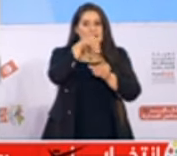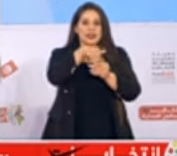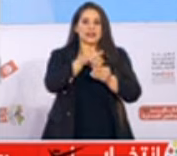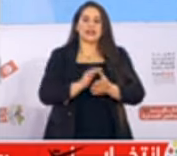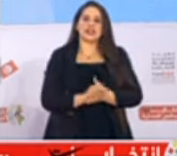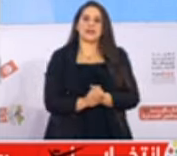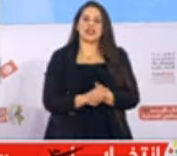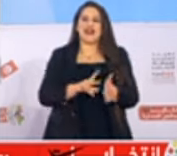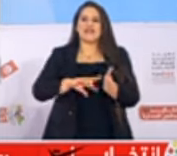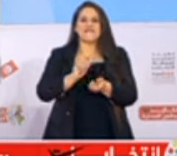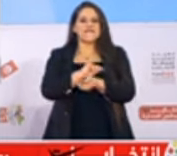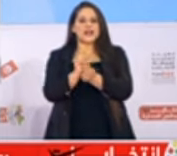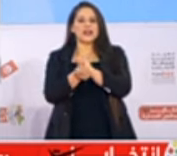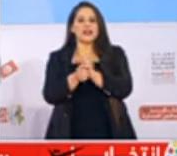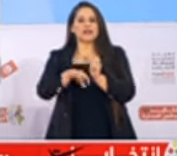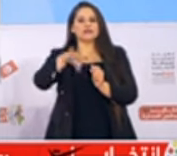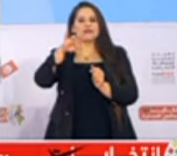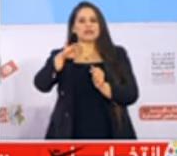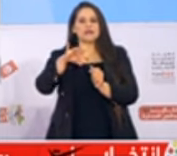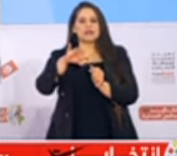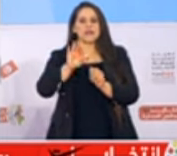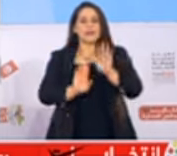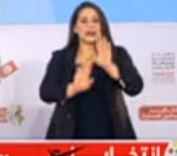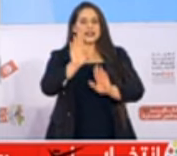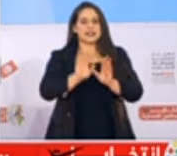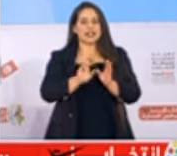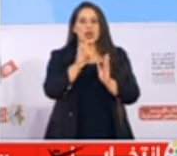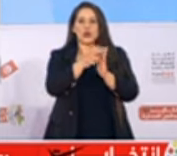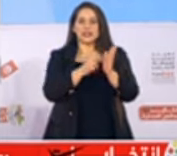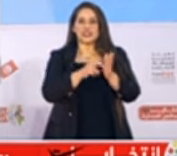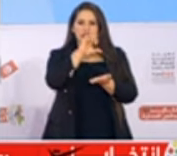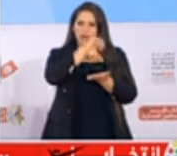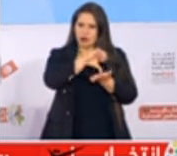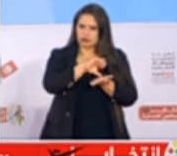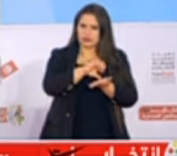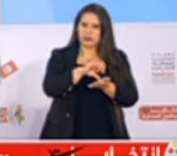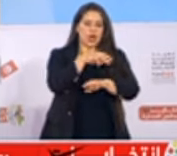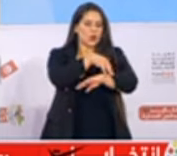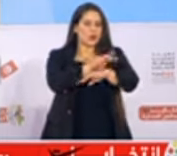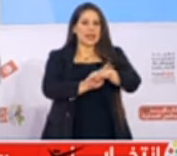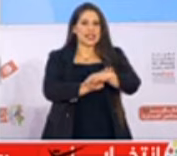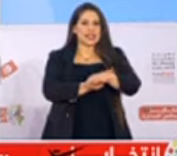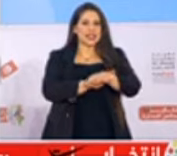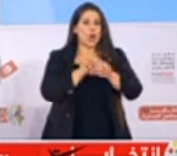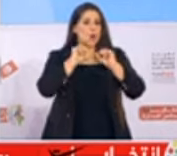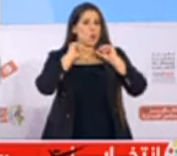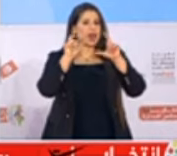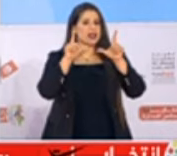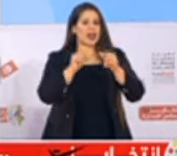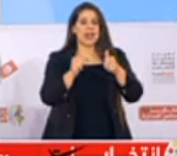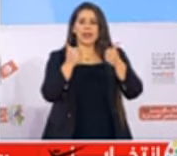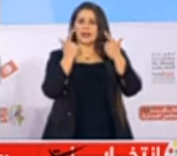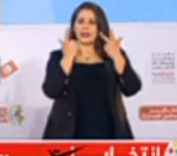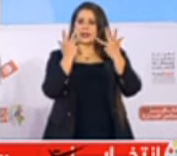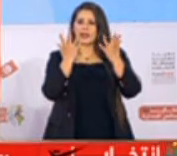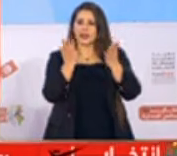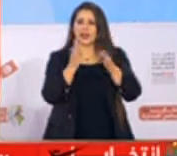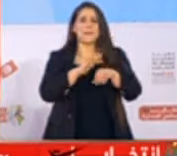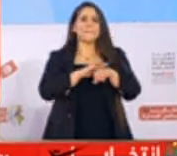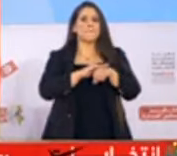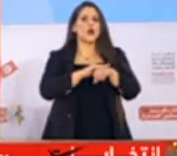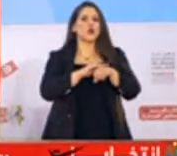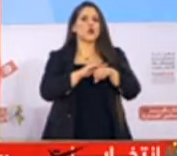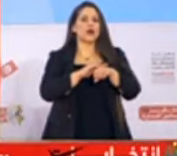نوعيه الانتخابات ما بين رئاسيه او استفتاء او انتخابات تشريعيه واضحه. على كل حال هذه ارقام اكيد واني باش تكون موضوع